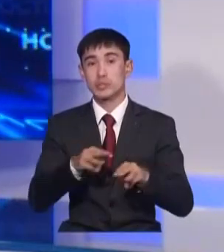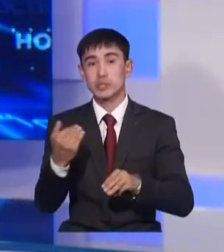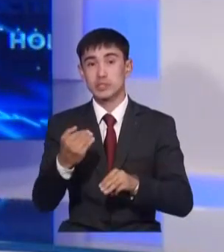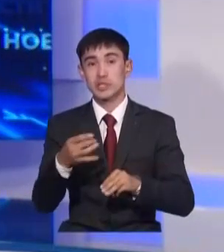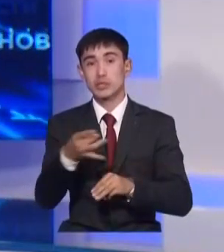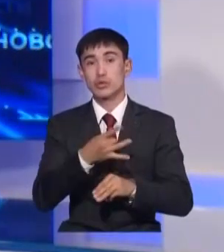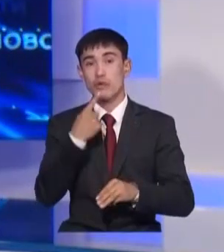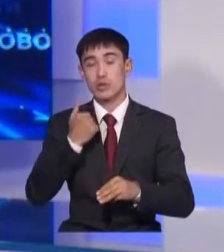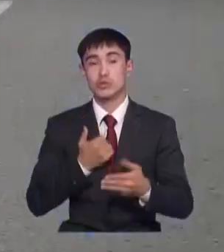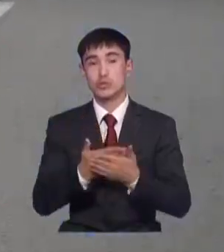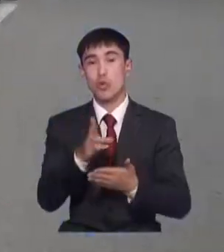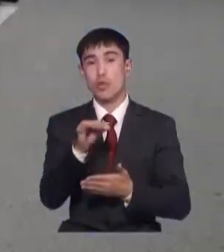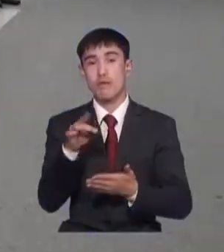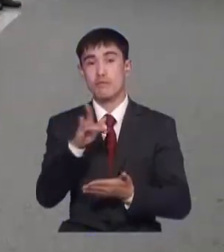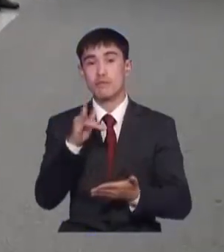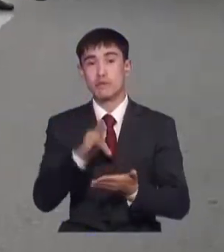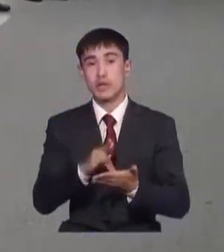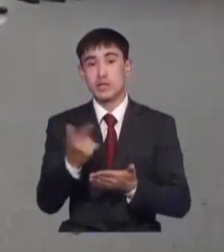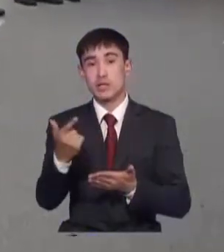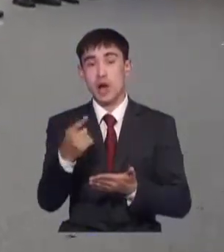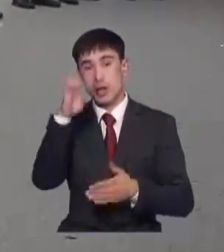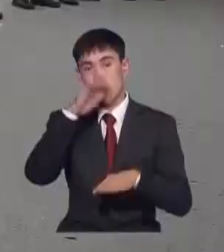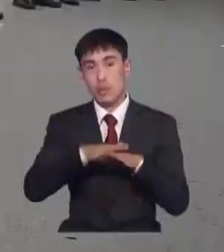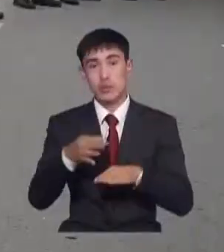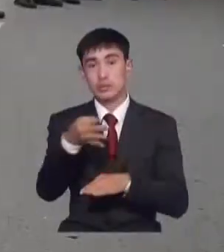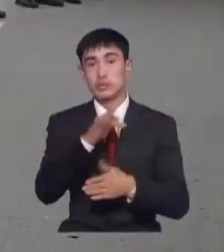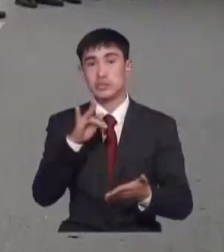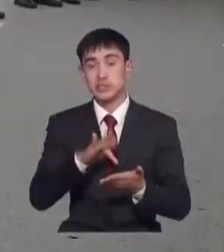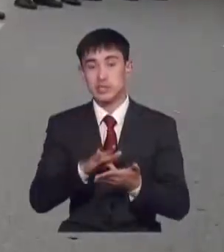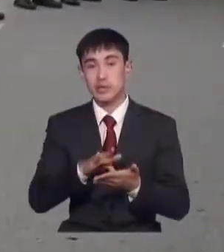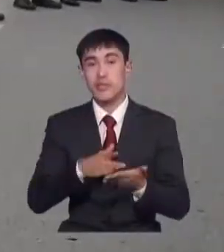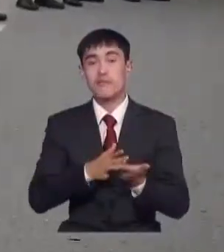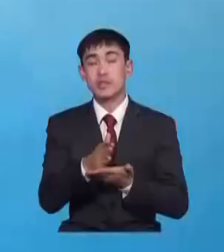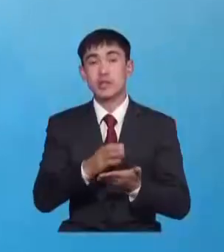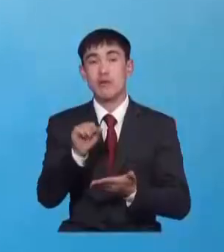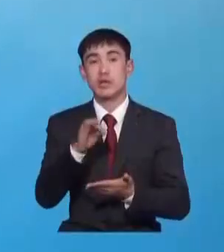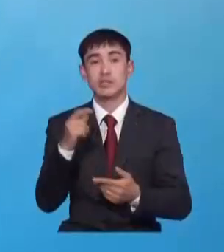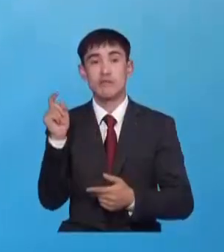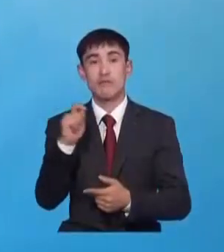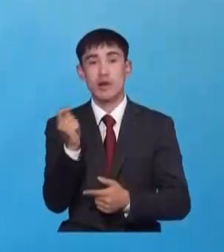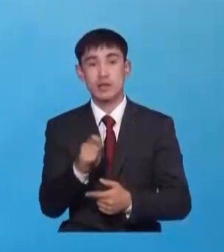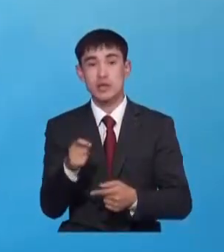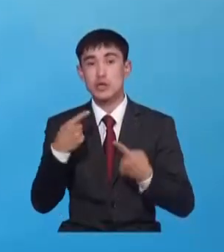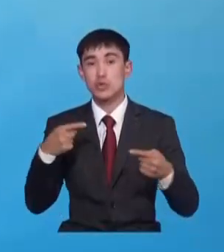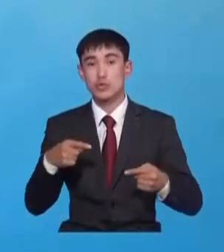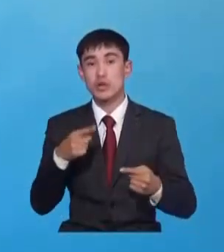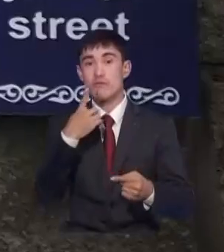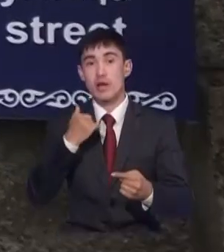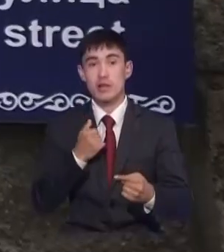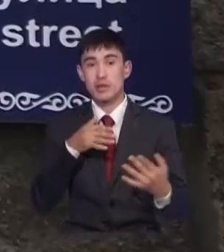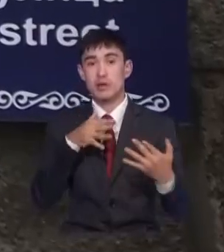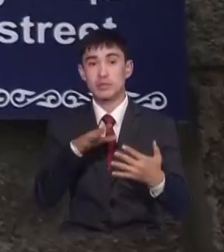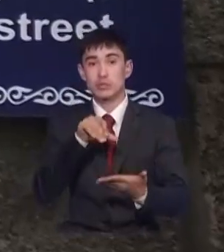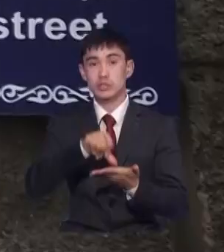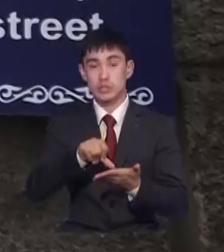региона, военнослужащие Кунаевского гарнизона, представители Акимата областного центра, ветераны афганской войны и других локальных военных конфликтов,